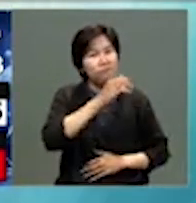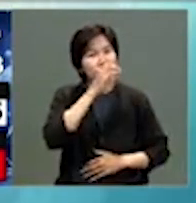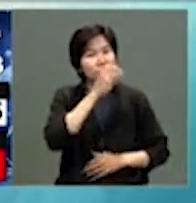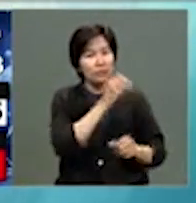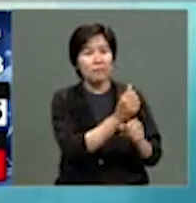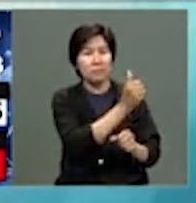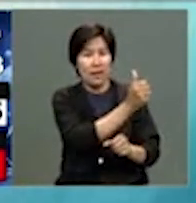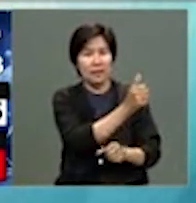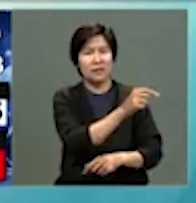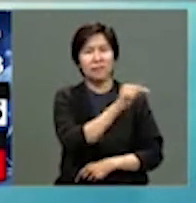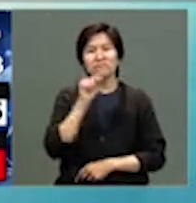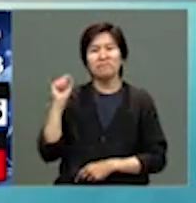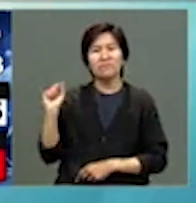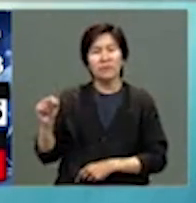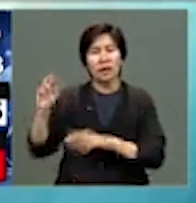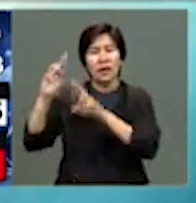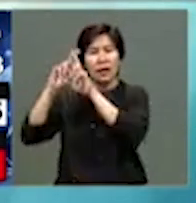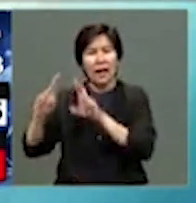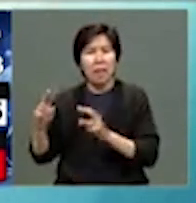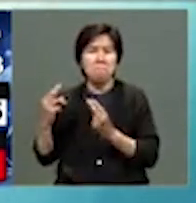การตั้งคำถามมากเลยครับจำหน่ายเครื่องดื่มได้หรือยังโดยเฉพาะแอลกอฮอล์ในเอกสารชุดนี้บอกได้เลยนะครับในพัดพัดตะคานสวนอาหารโรงแรมร้านอาหารหรือเครื่องดื่มทั่วไปในเว็บไม่รวมสถานบริการผับบาร์คาราโอเกะนะครับการบริโภคสุราหรือเครื่องดื่มที่มีแอลกอฮอล์ในสถานที่ที่ให้เป็นไปตามกฎหมายที่กำหนดด้วยความมีระเบียบและงดกิจกรรมส่งเสริมการขายภายใต้การควบคุมกำกับของหน่วยงานที่รับผิดชอบตัวนี้หมายความว่าไงครับก็ร้านอาหารเราทั้งหลายเนี่ยนะครับก็ภัตตาคารโรงแรมสวนอาหารร้านอาหารขายสุราโดยการนั่งดื่มได้แต่ไม่ใช่ผับไม่ใช่Barไม่ใช่คาราโอเกะนะครับแต่มีข้อนึงที่